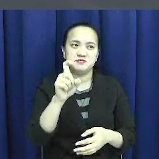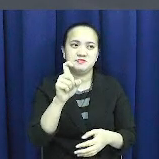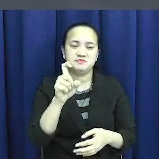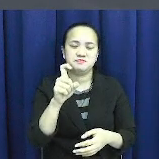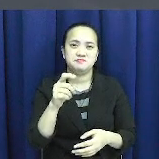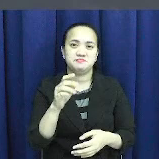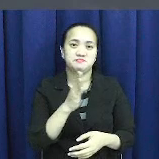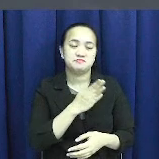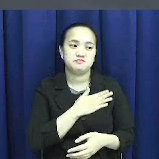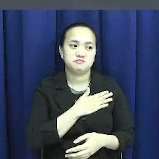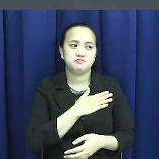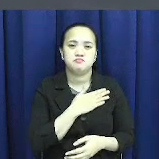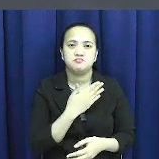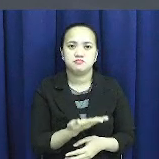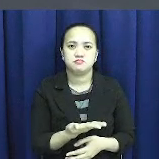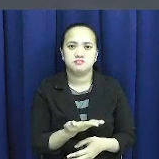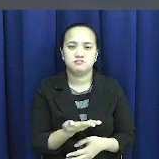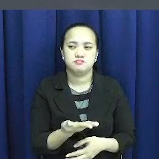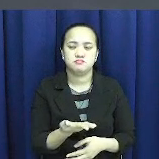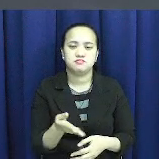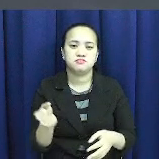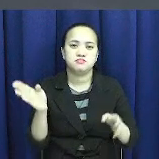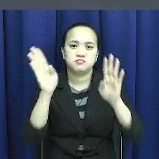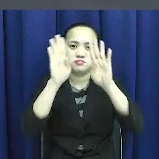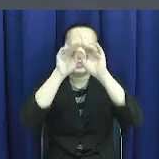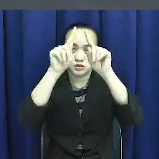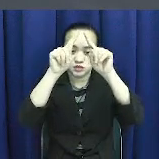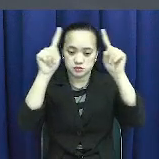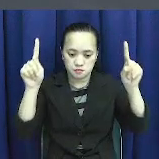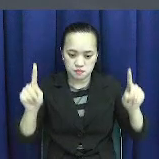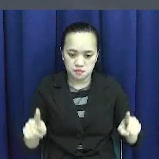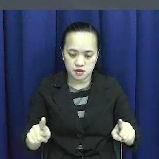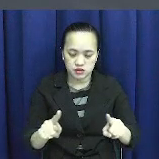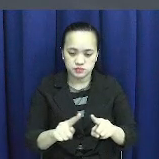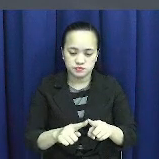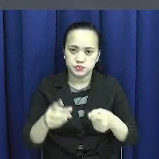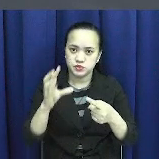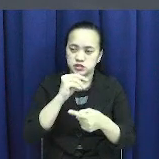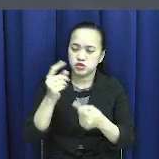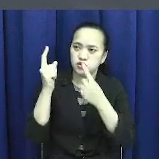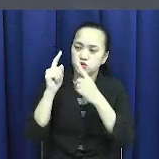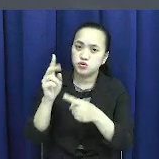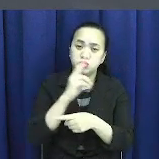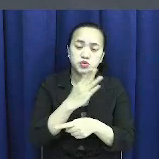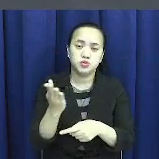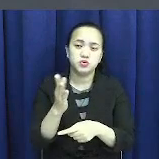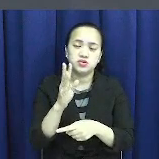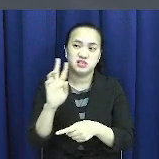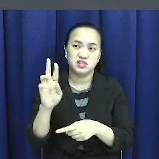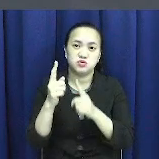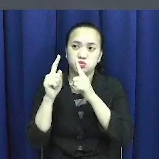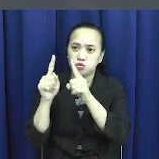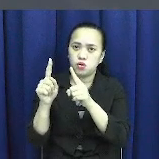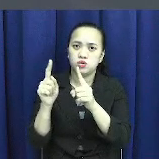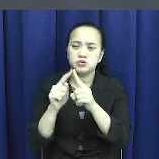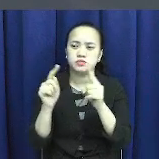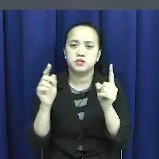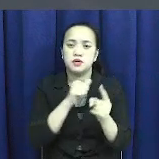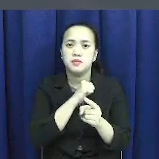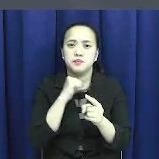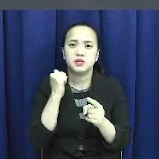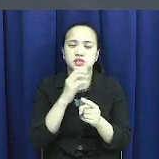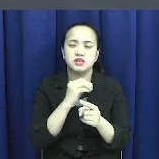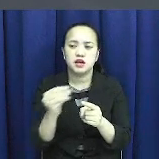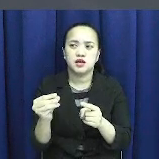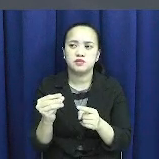naranasan niyo yan. Na kinakailangan pumunta ka sa isang pare at doon mo iku-confess yung iyong kasalanan. At